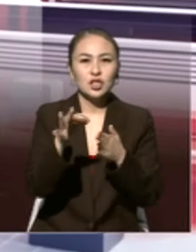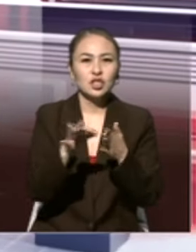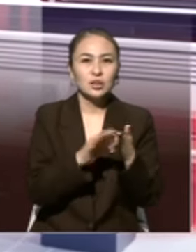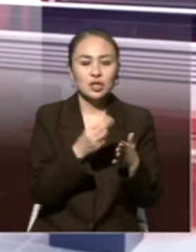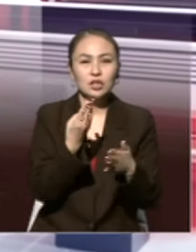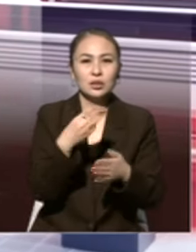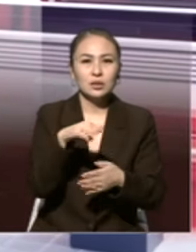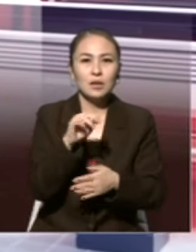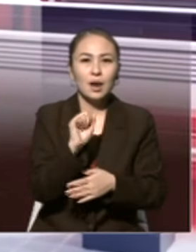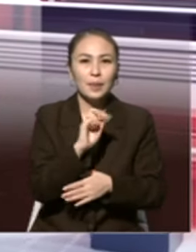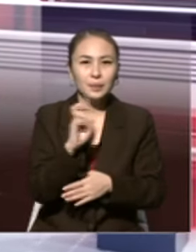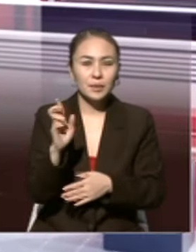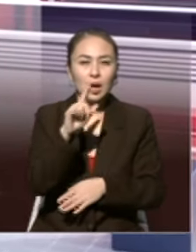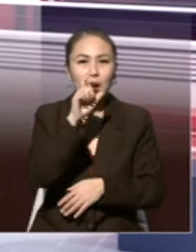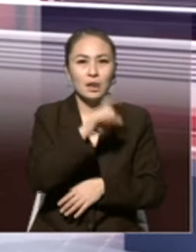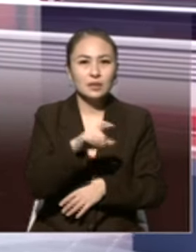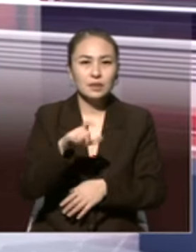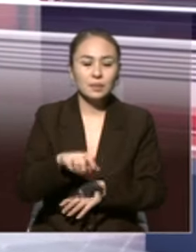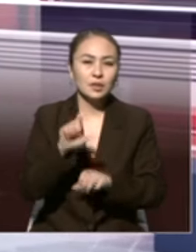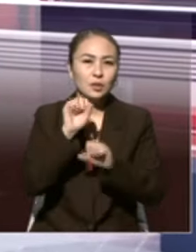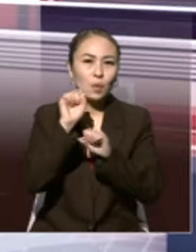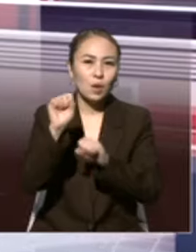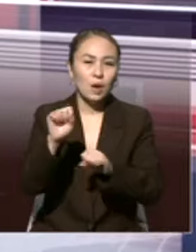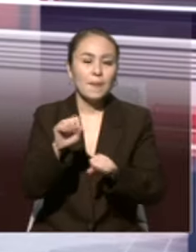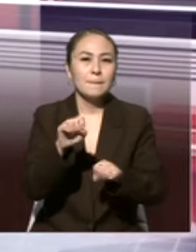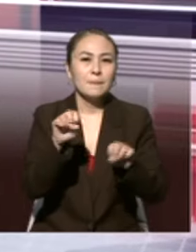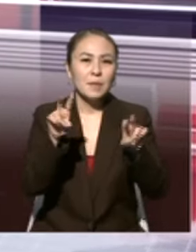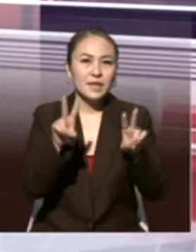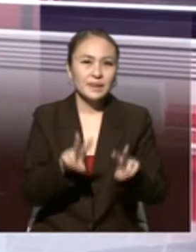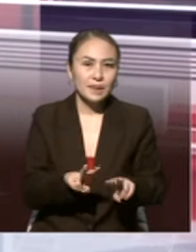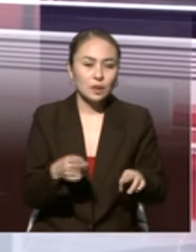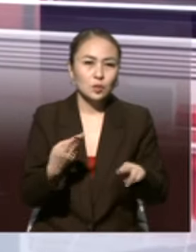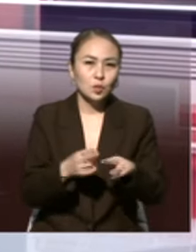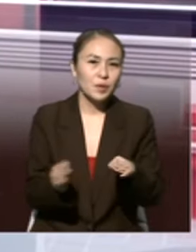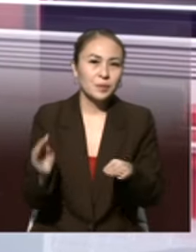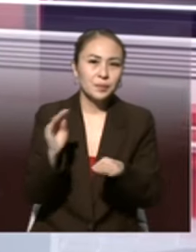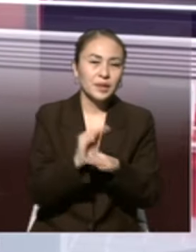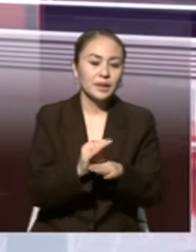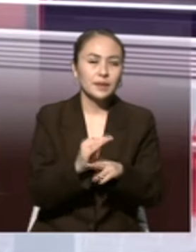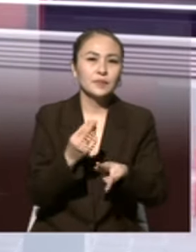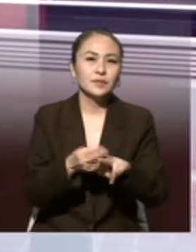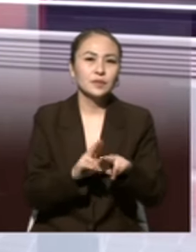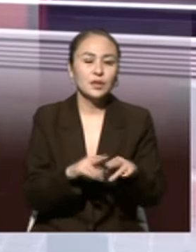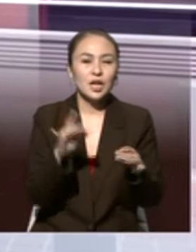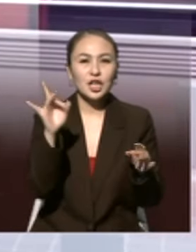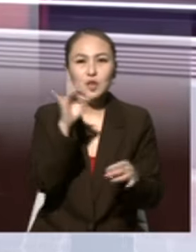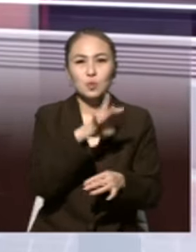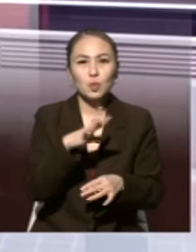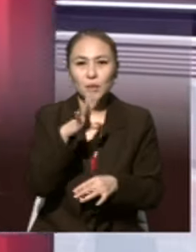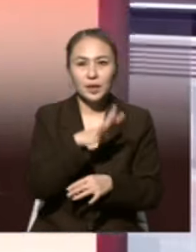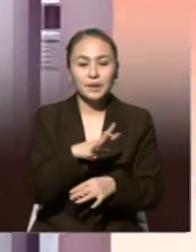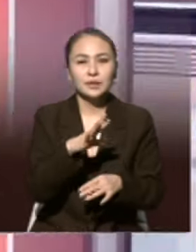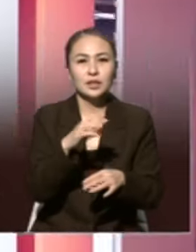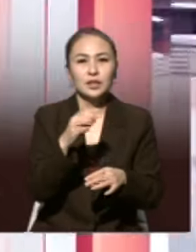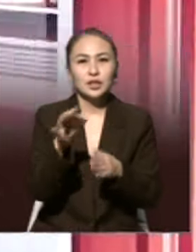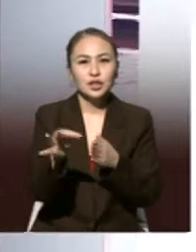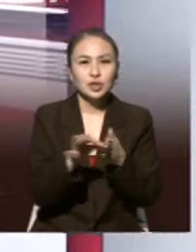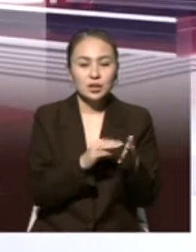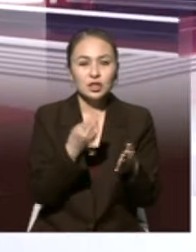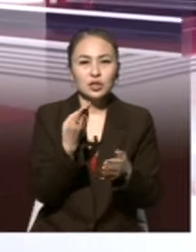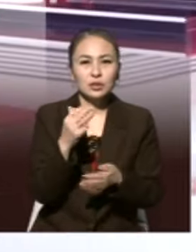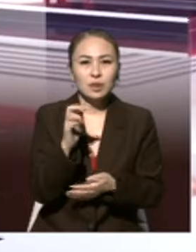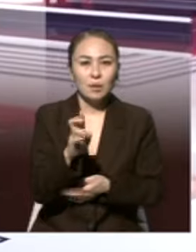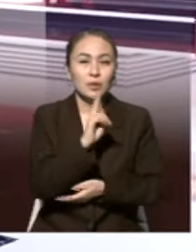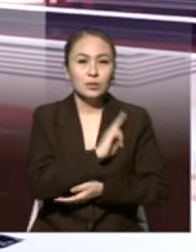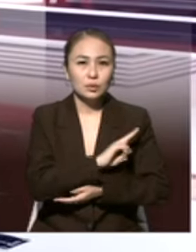жатқан осы азаматтық қорғау қызметінің мамандары. Сонымен бірге ол жерде қазір республикалық жедел штаб жұмыс істеп жатқандықтан ол